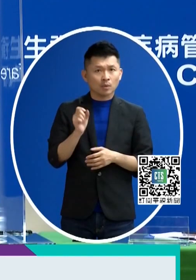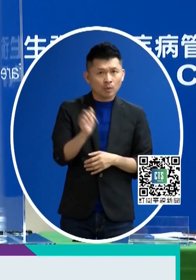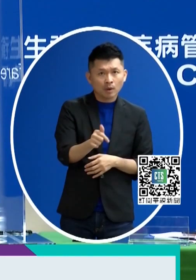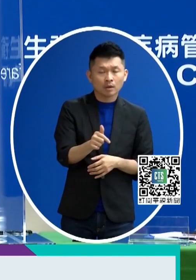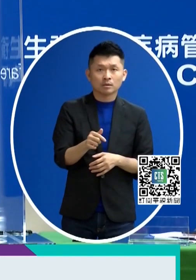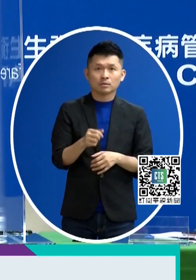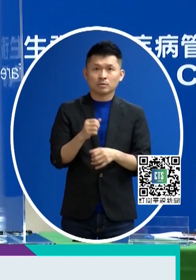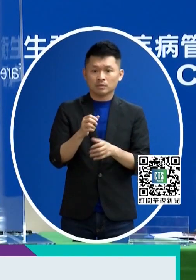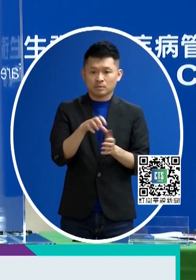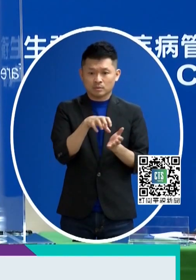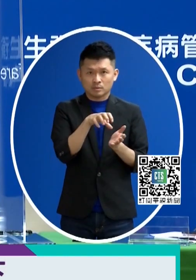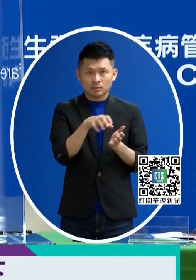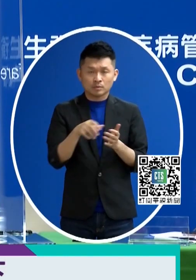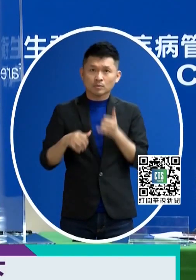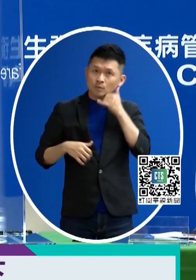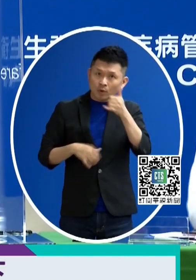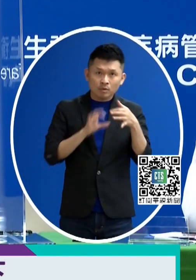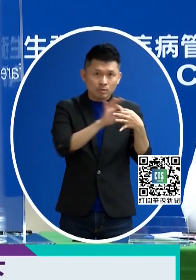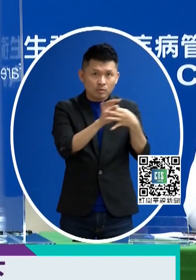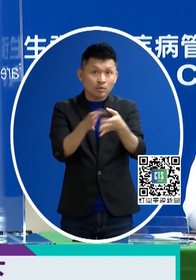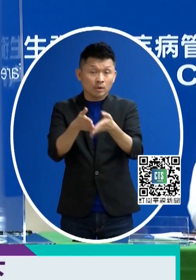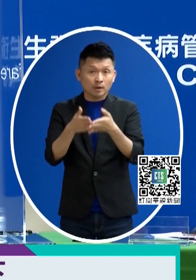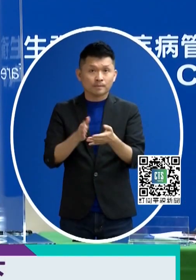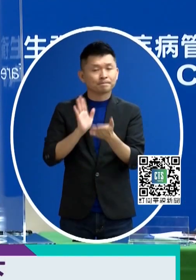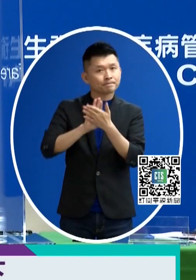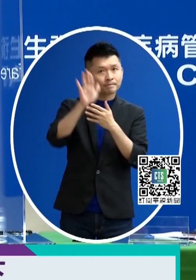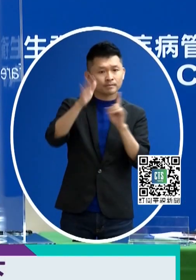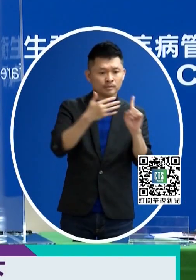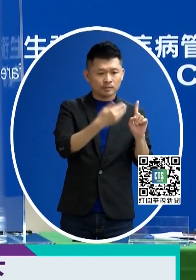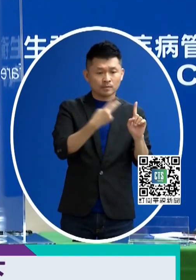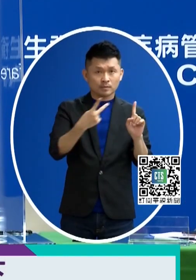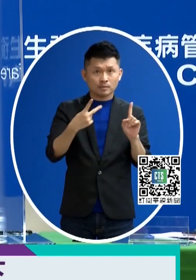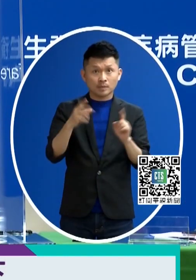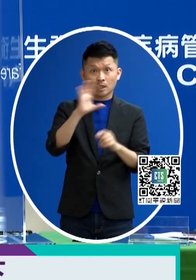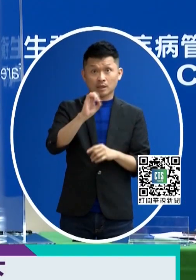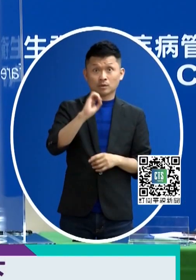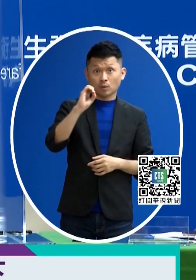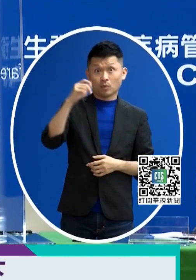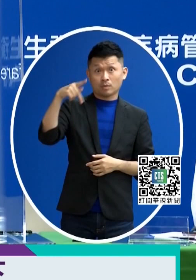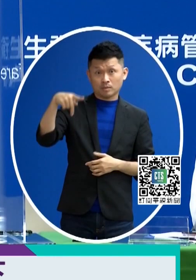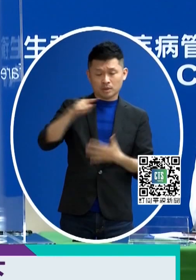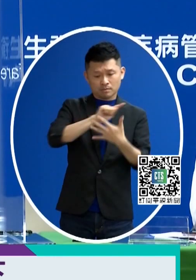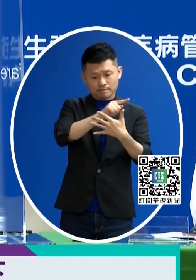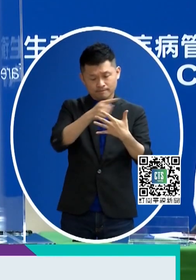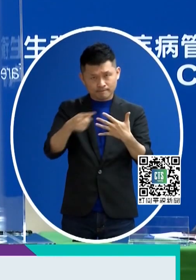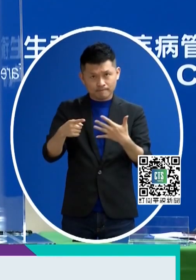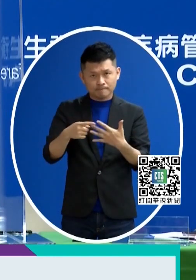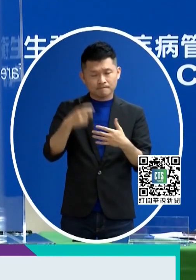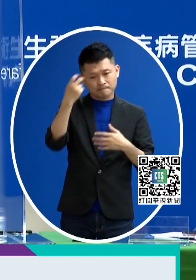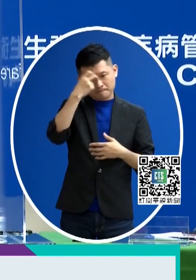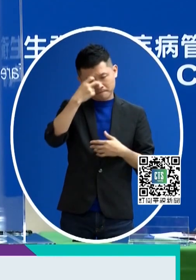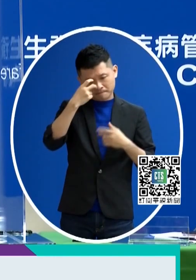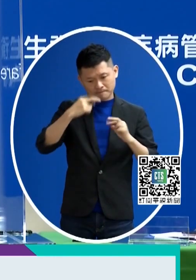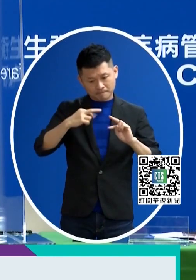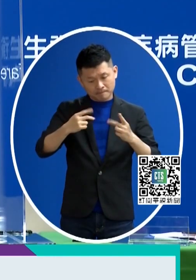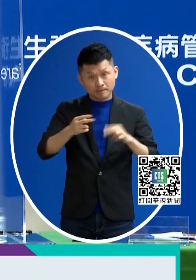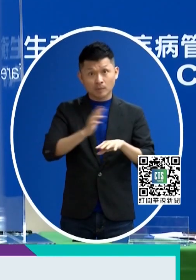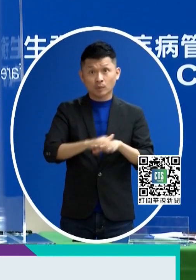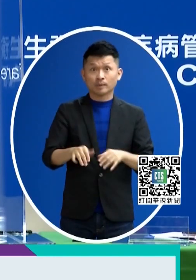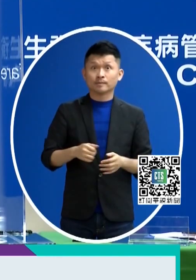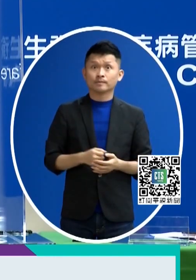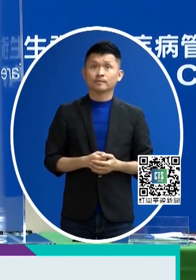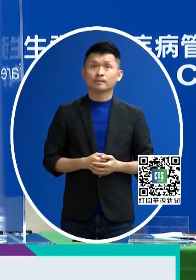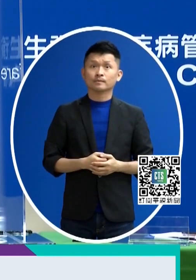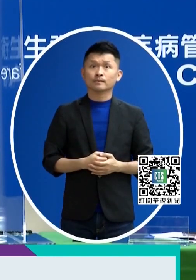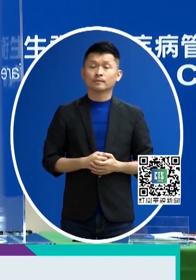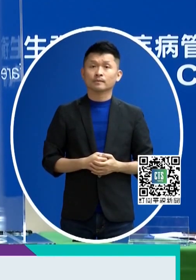速的去处理它。所以未来在1922的这个 SOP， 我们会稍微检讨一下，对于这种不是纯粹只